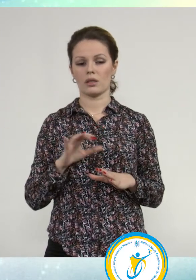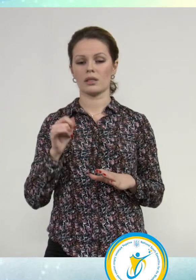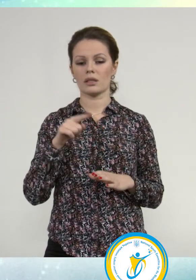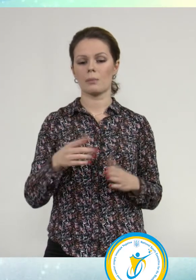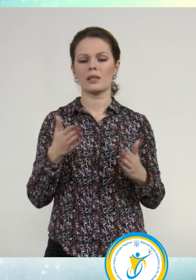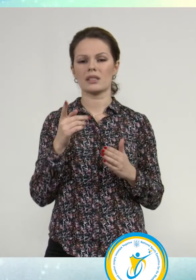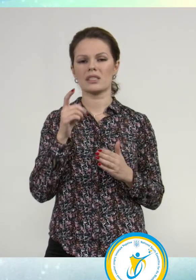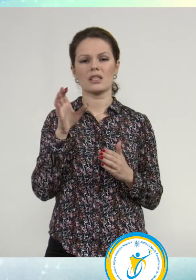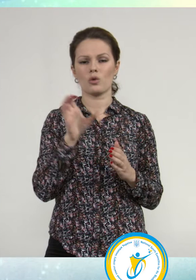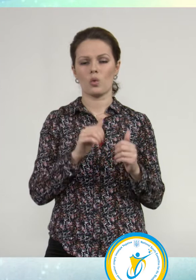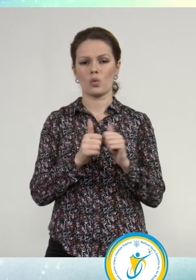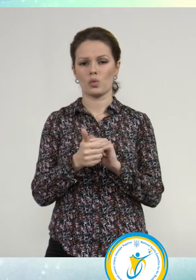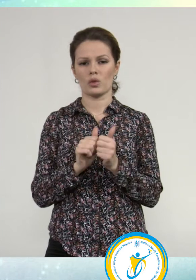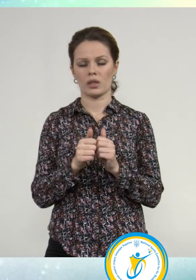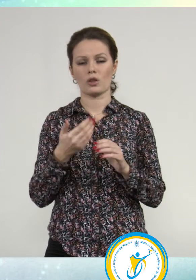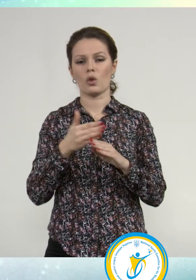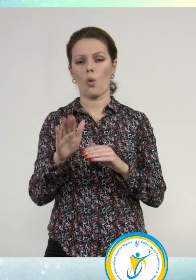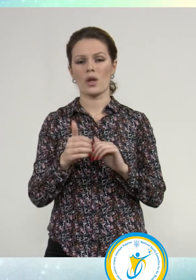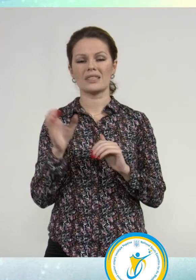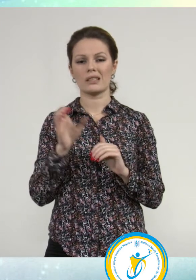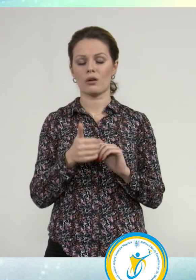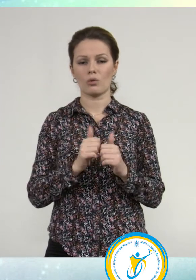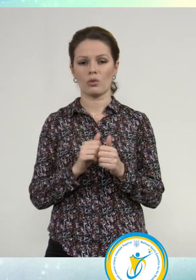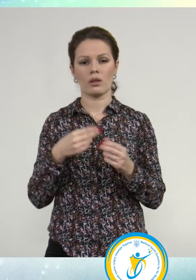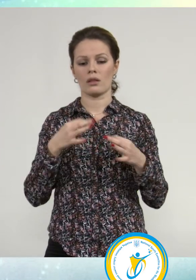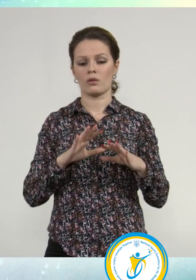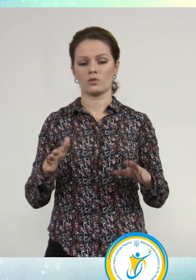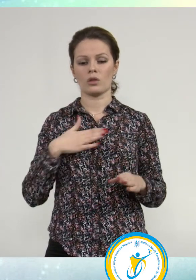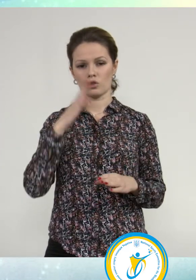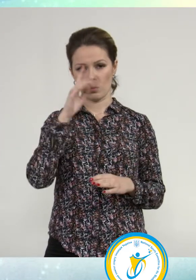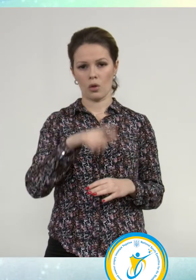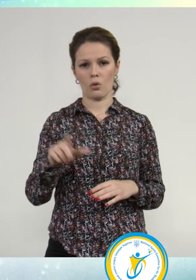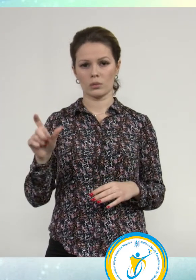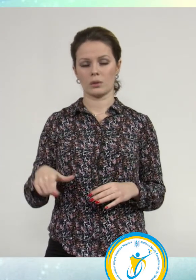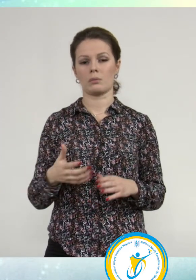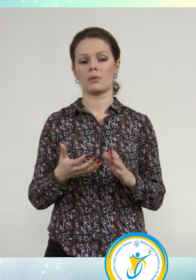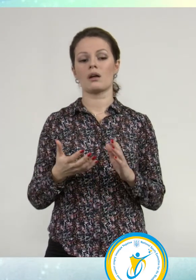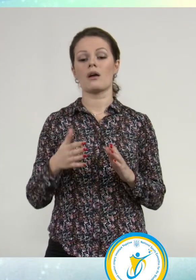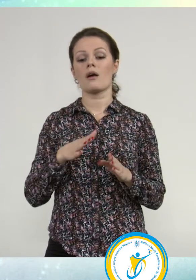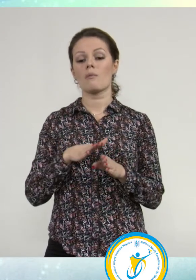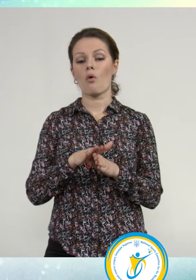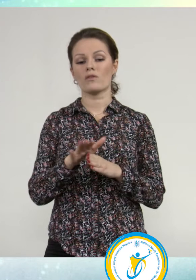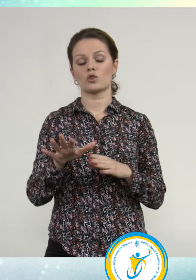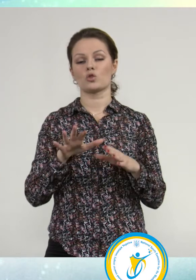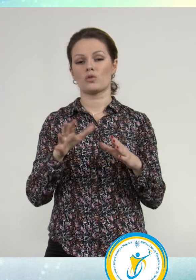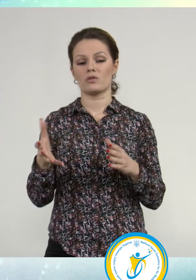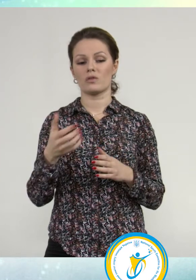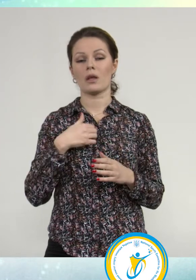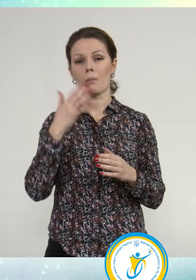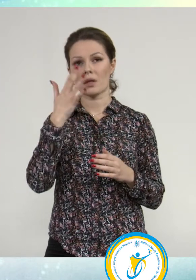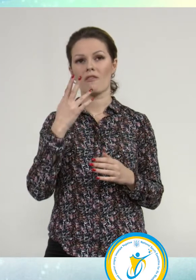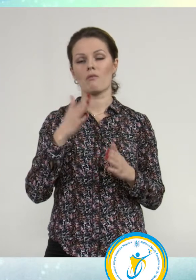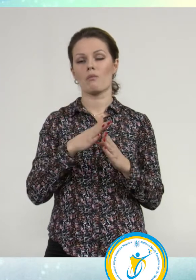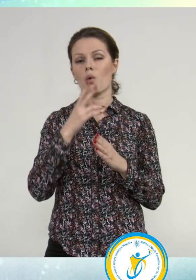там якісь секунди, і долі секунди не дозволили нашим хлопцям взяти повністю. Я мріяв